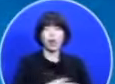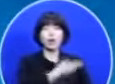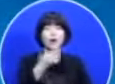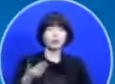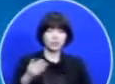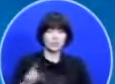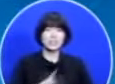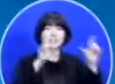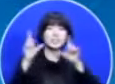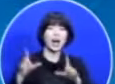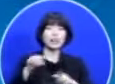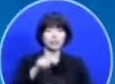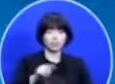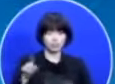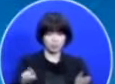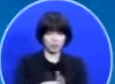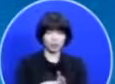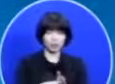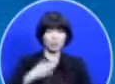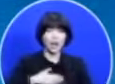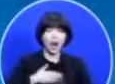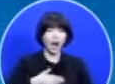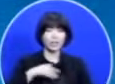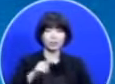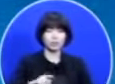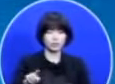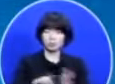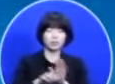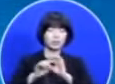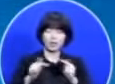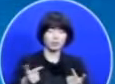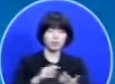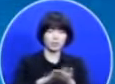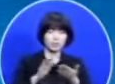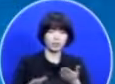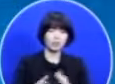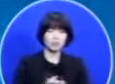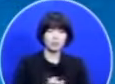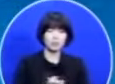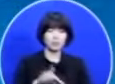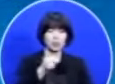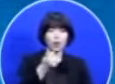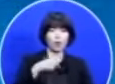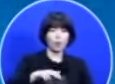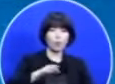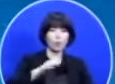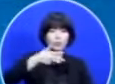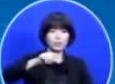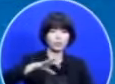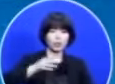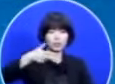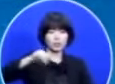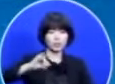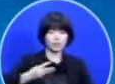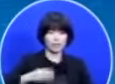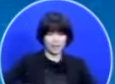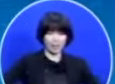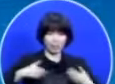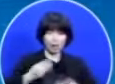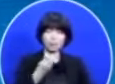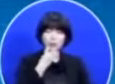사는 것이 믿음이 지 않은 것이 믿어 말입니다 홍정길 목사님 남서울 은혜교회 를